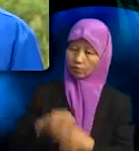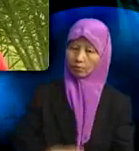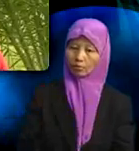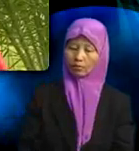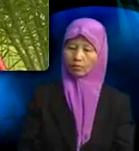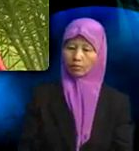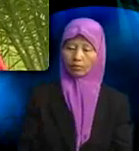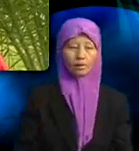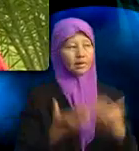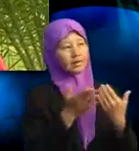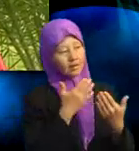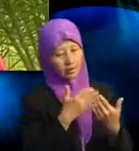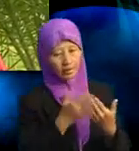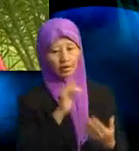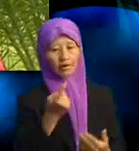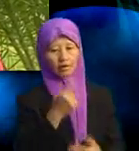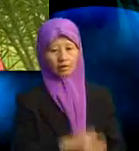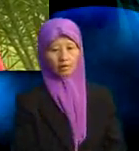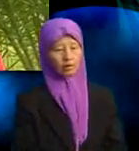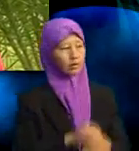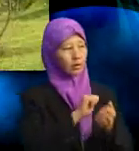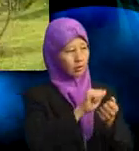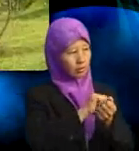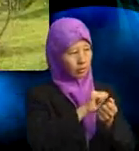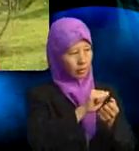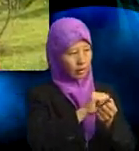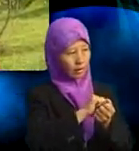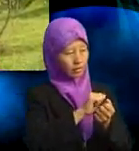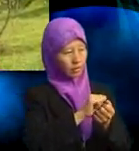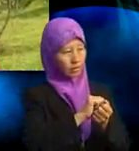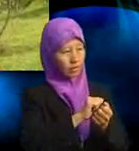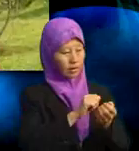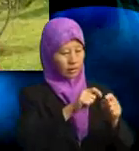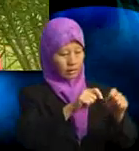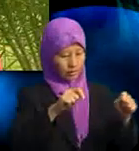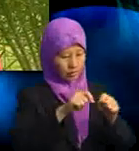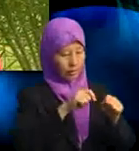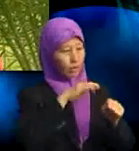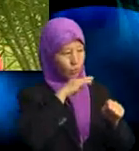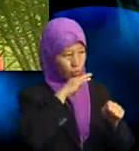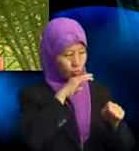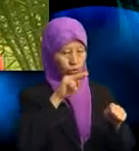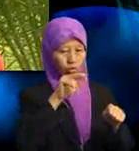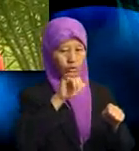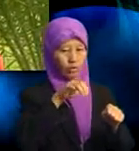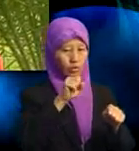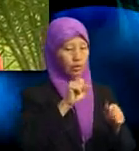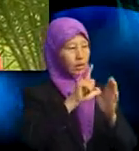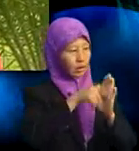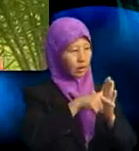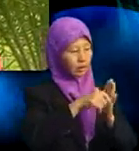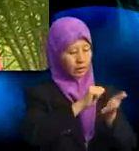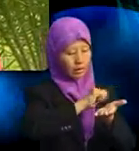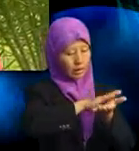ringan? Senang je. Caranya, basuh bahagian terkena najis.